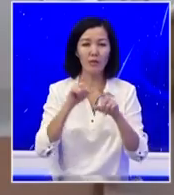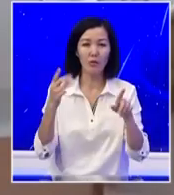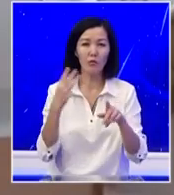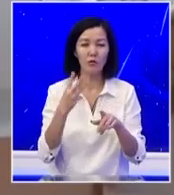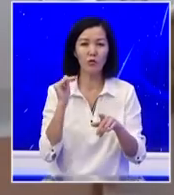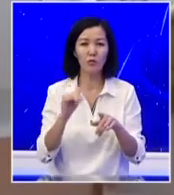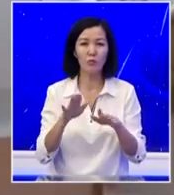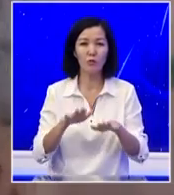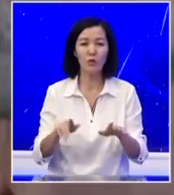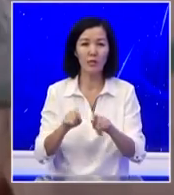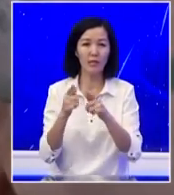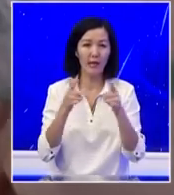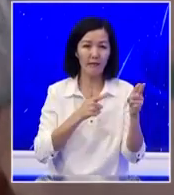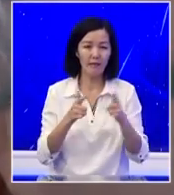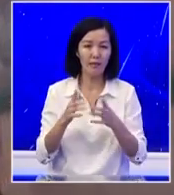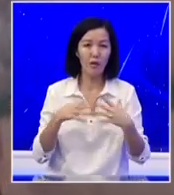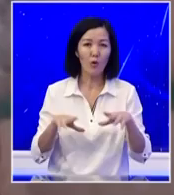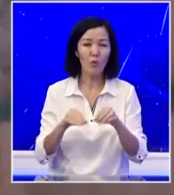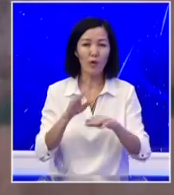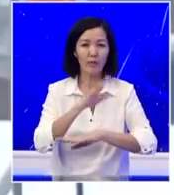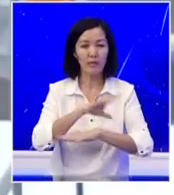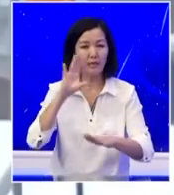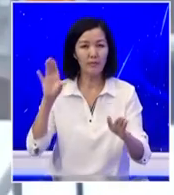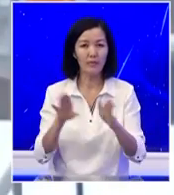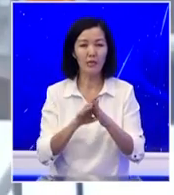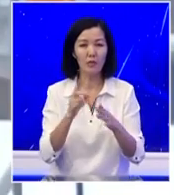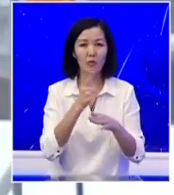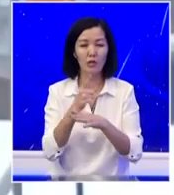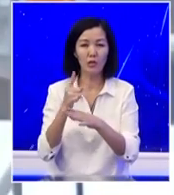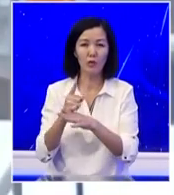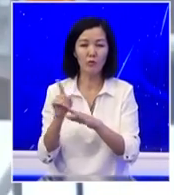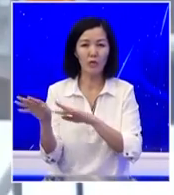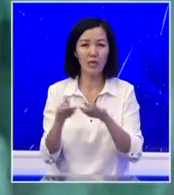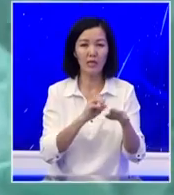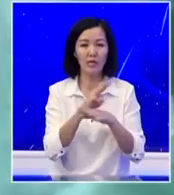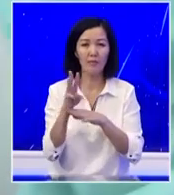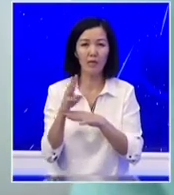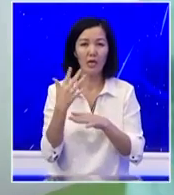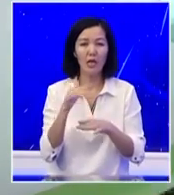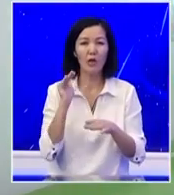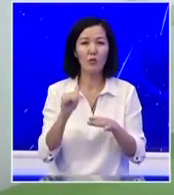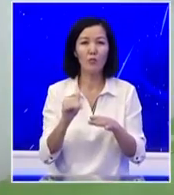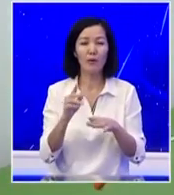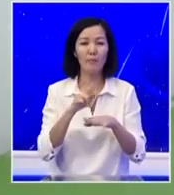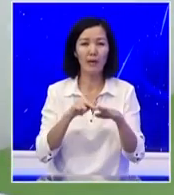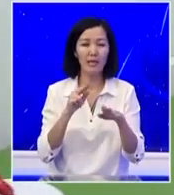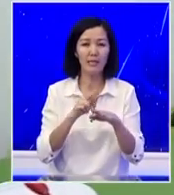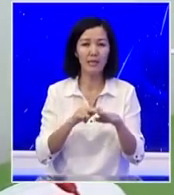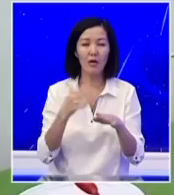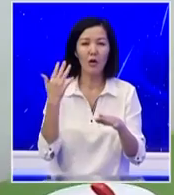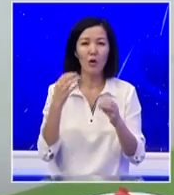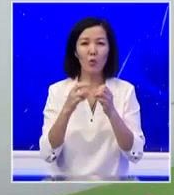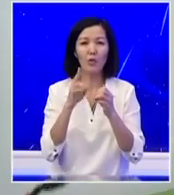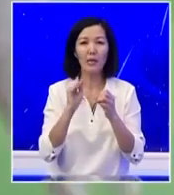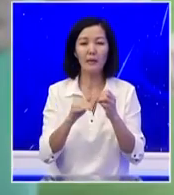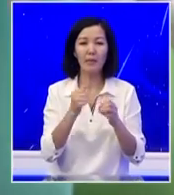33 мың орын дайындалды. Қоғамдық тәртіпті сақтау мен карантиндік шектеу шараларын қамтамасыз етуге 50 мыңнан астам полиция қызметкері, 12